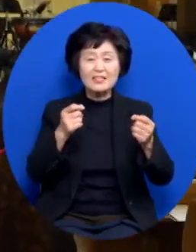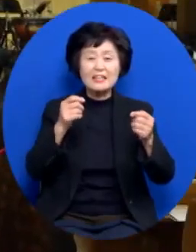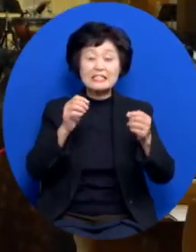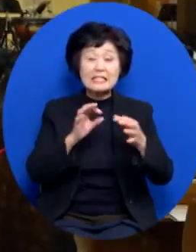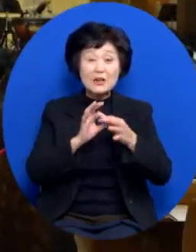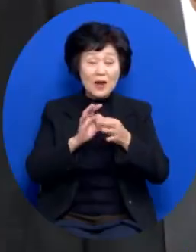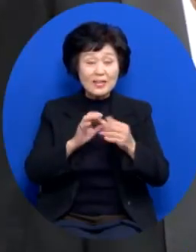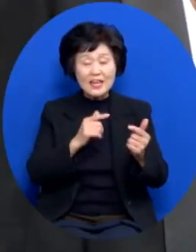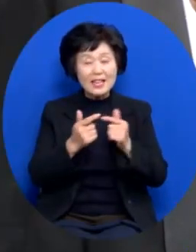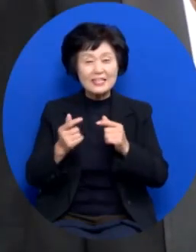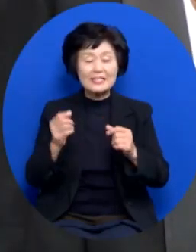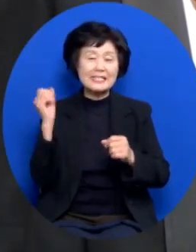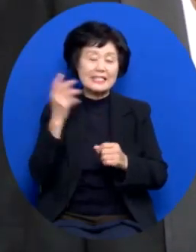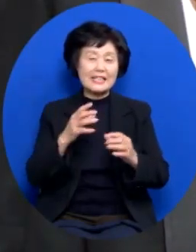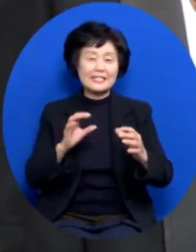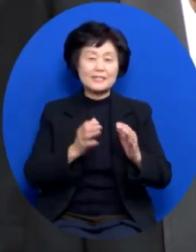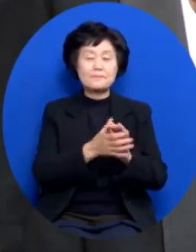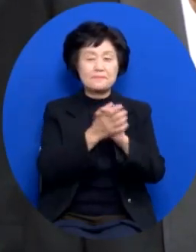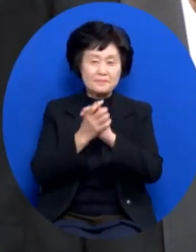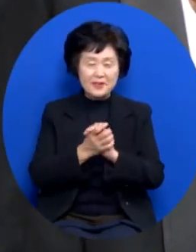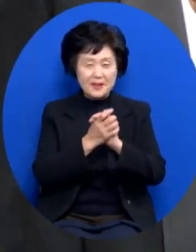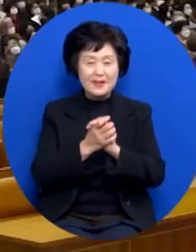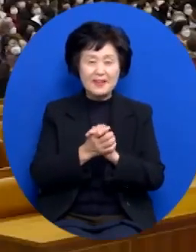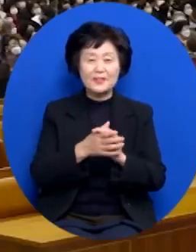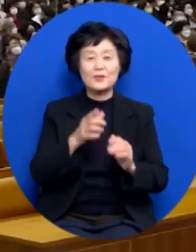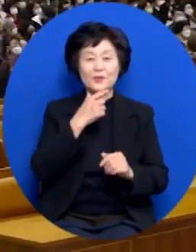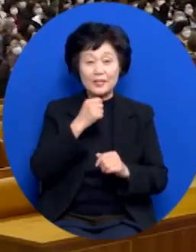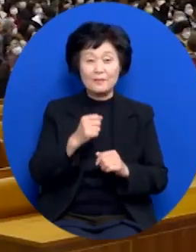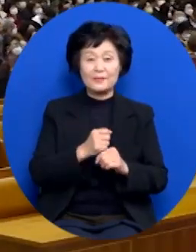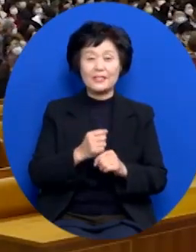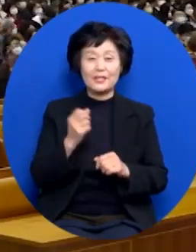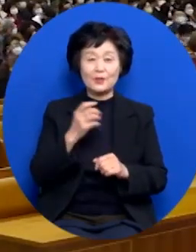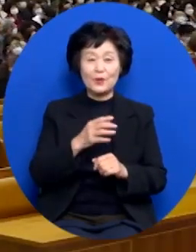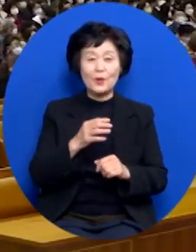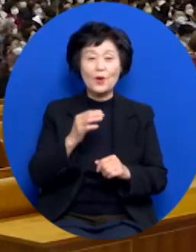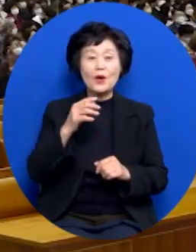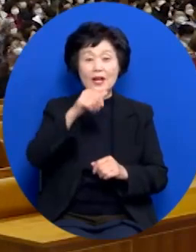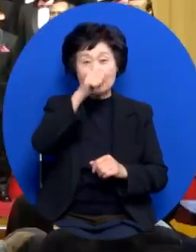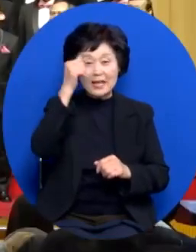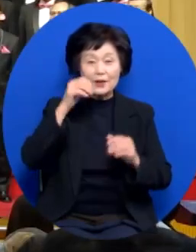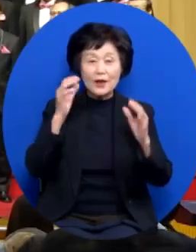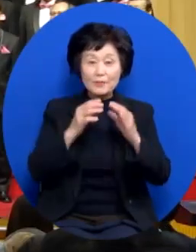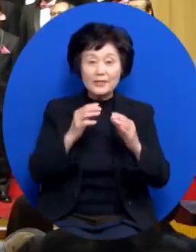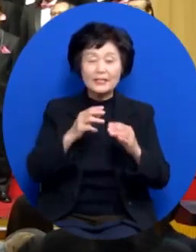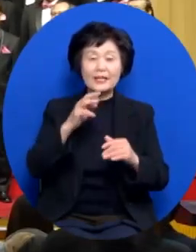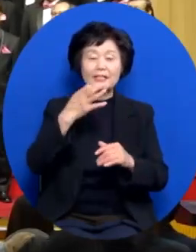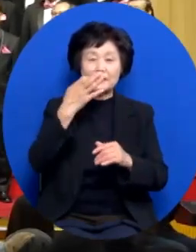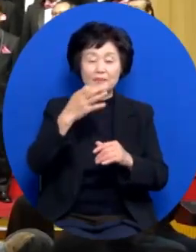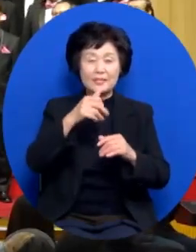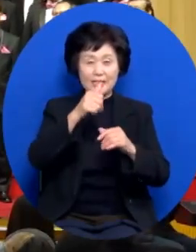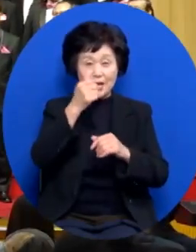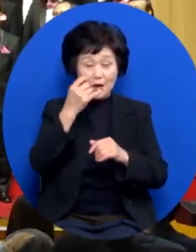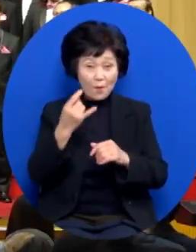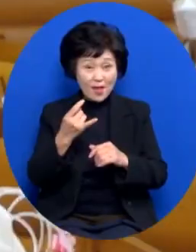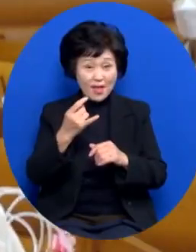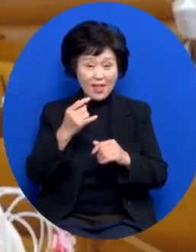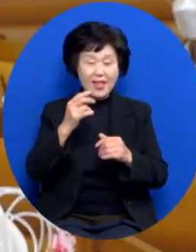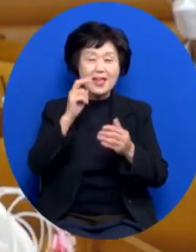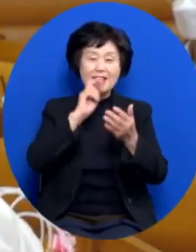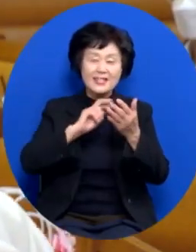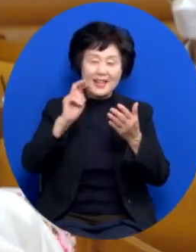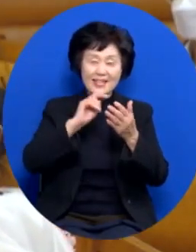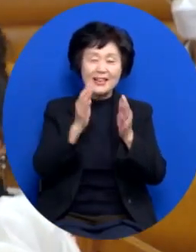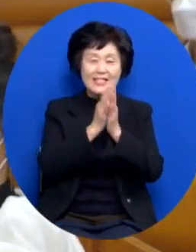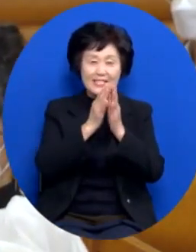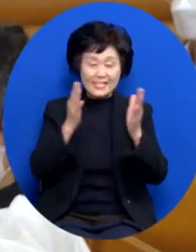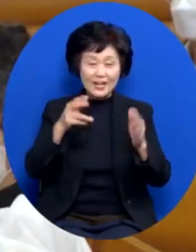익산 장로합창단이 창단 20주년을 맞아 정기연주회를 가졌습니다. 연주회에선 익산 장로합창단의 찬송을 시작으로